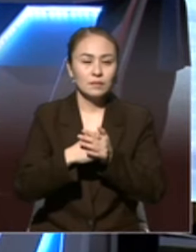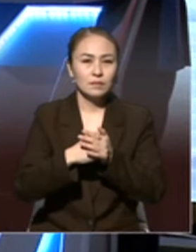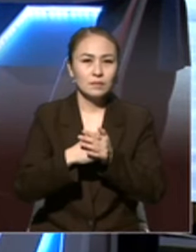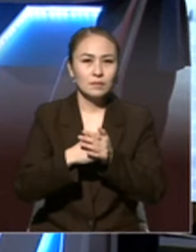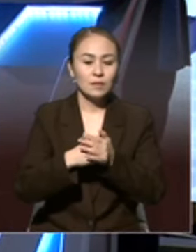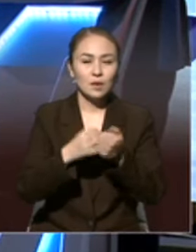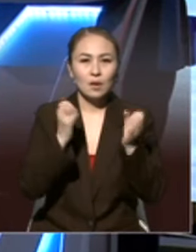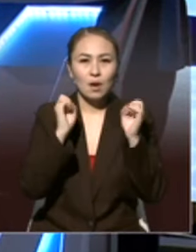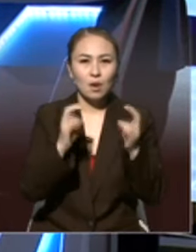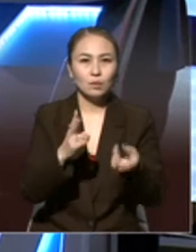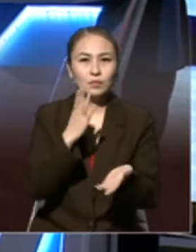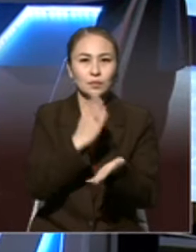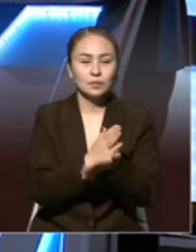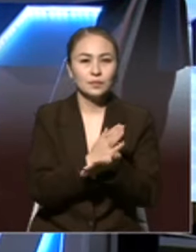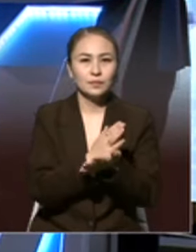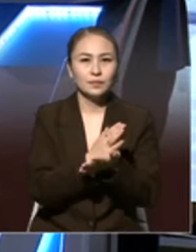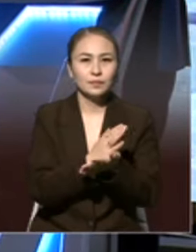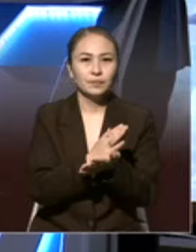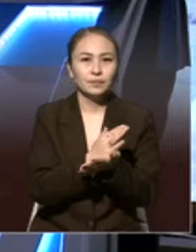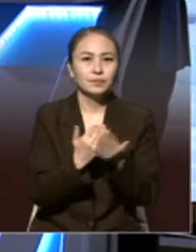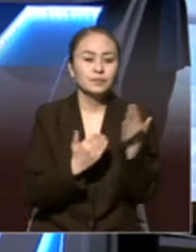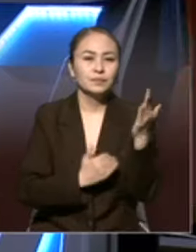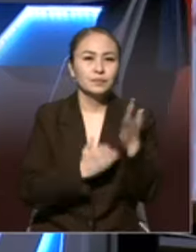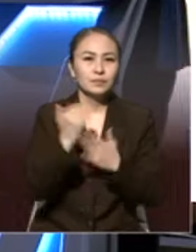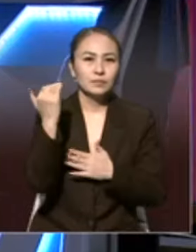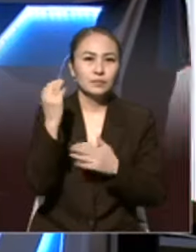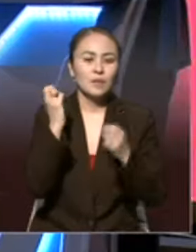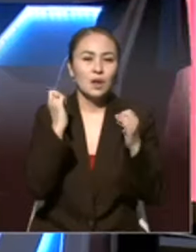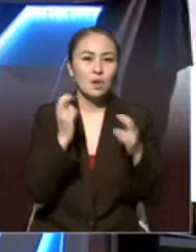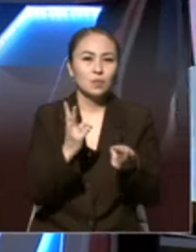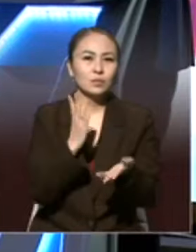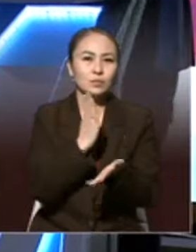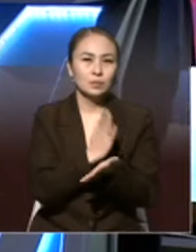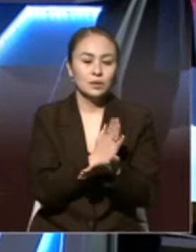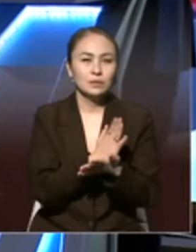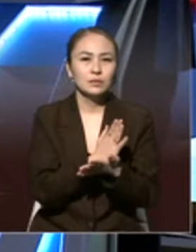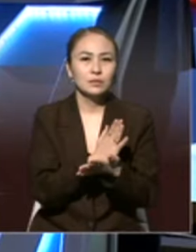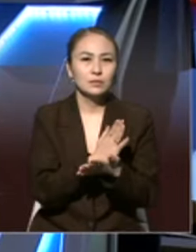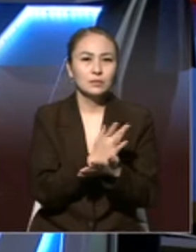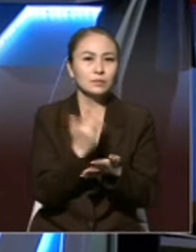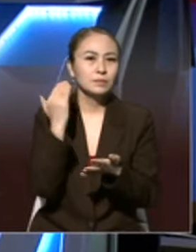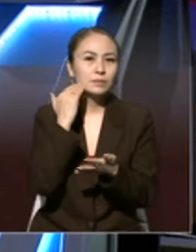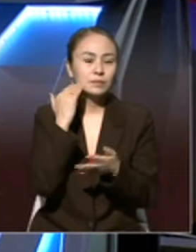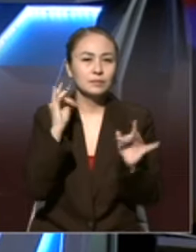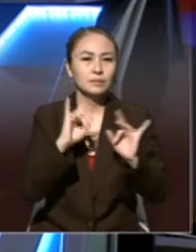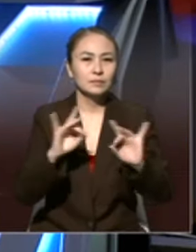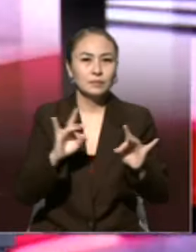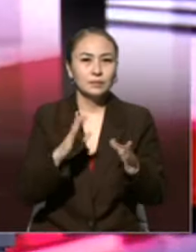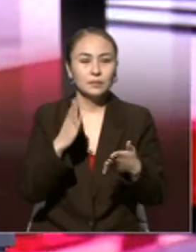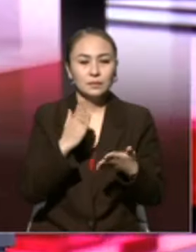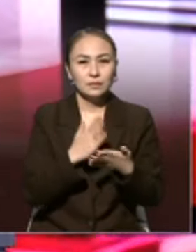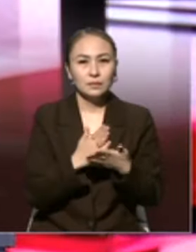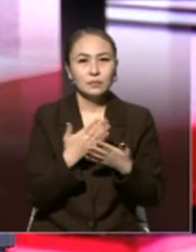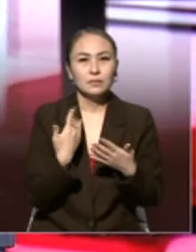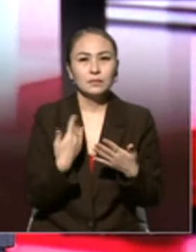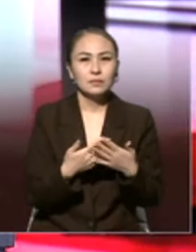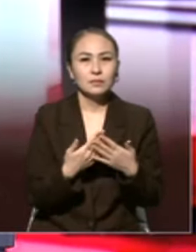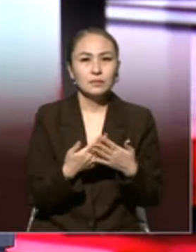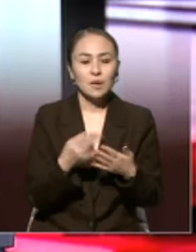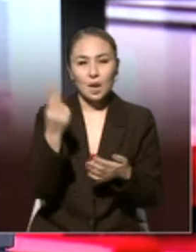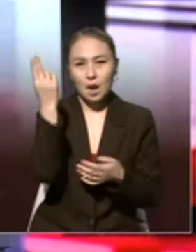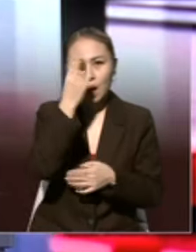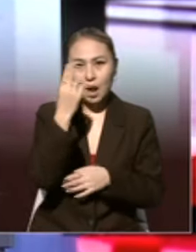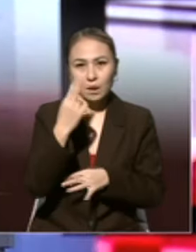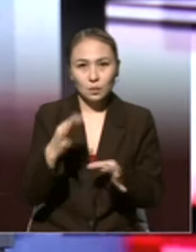көтерілуі және қауіпті деңгейден асу қаупі бар екенін болжап отырмыз. Сонымен қатар